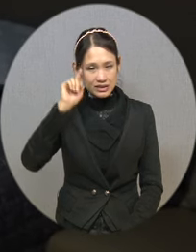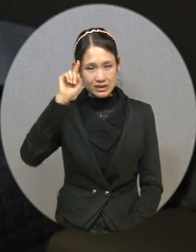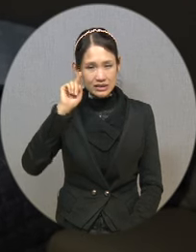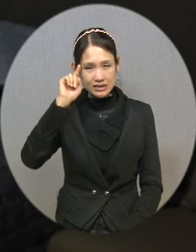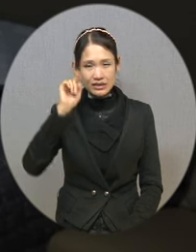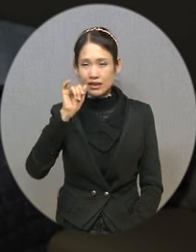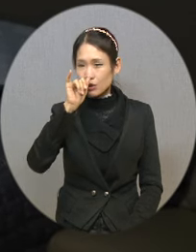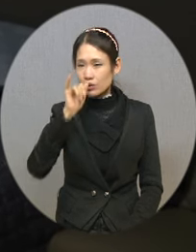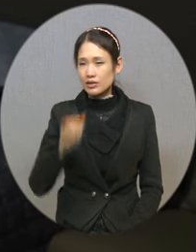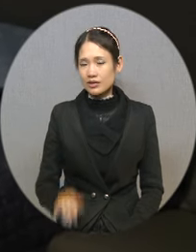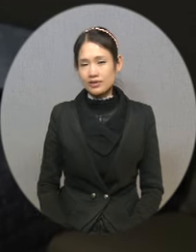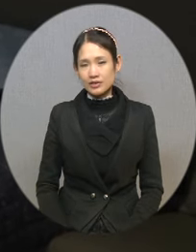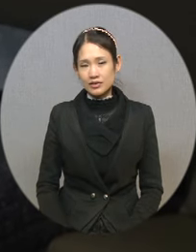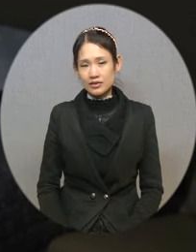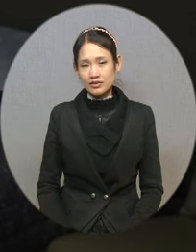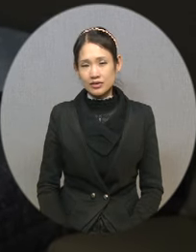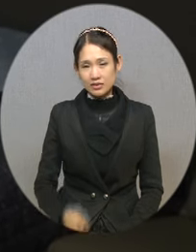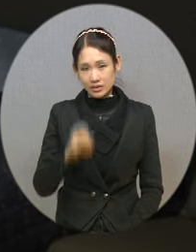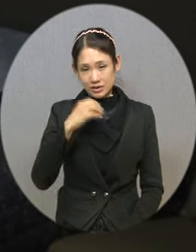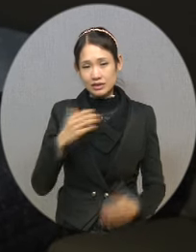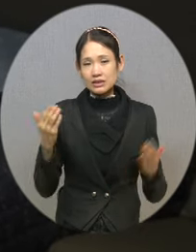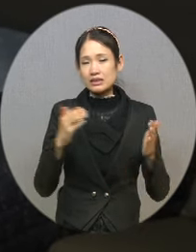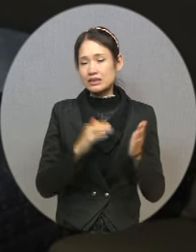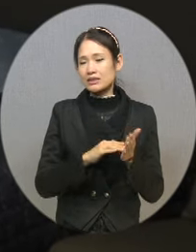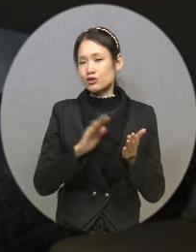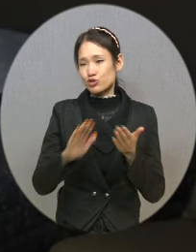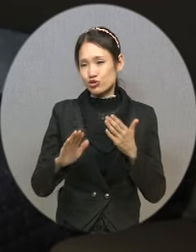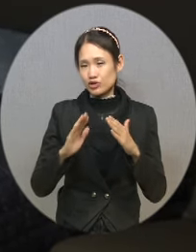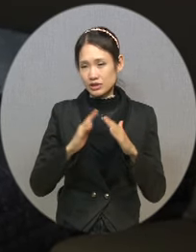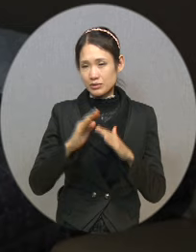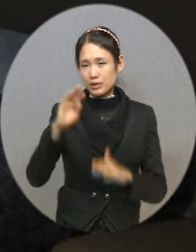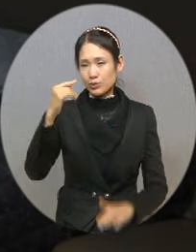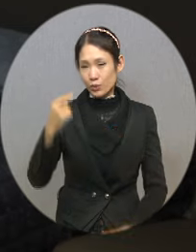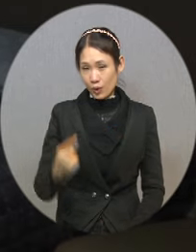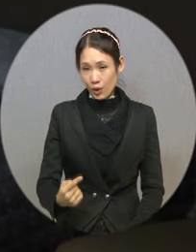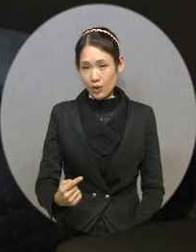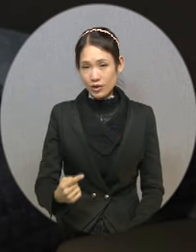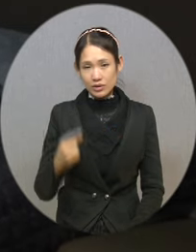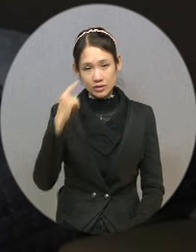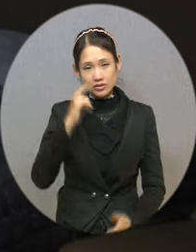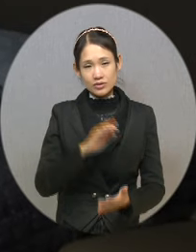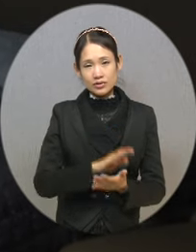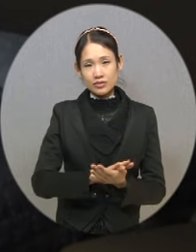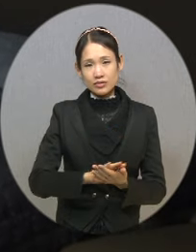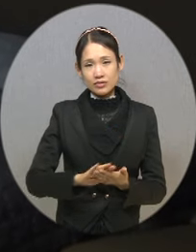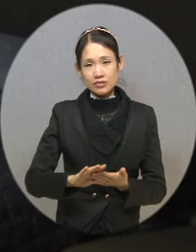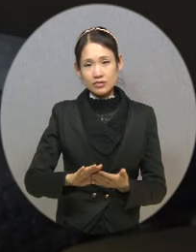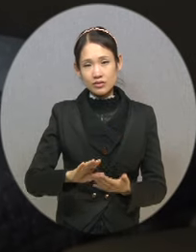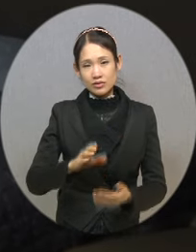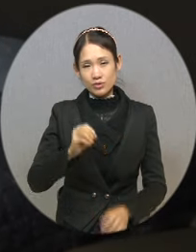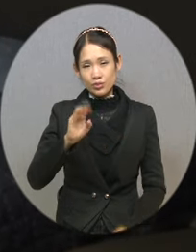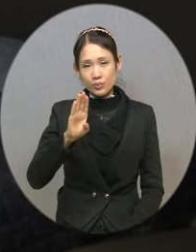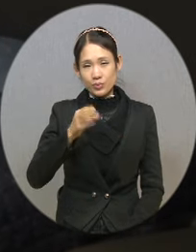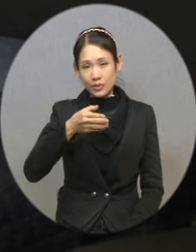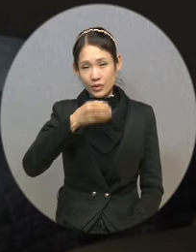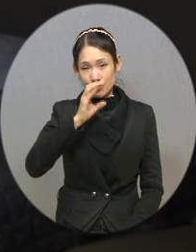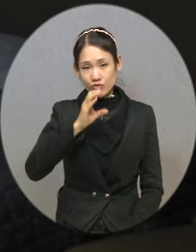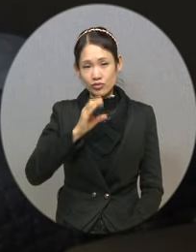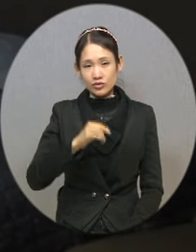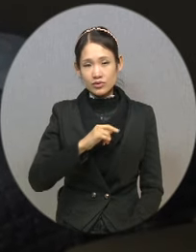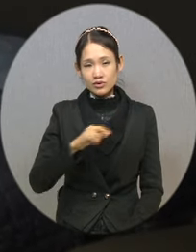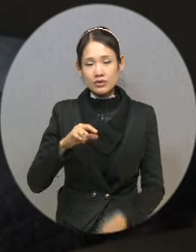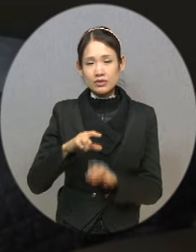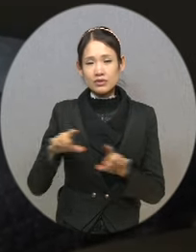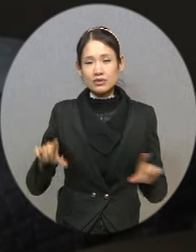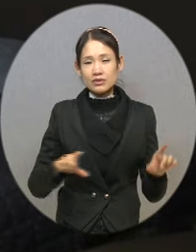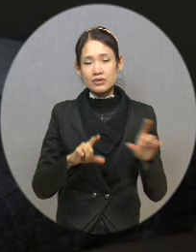해요. 그래서요. 네, 이렇게 일과 끝나고는 집에 와서 시원하게 맥주 한잔 먹는 게 저의 아주